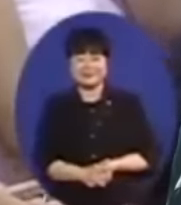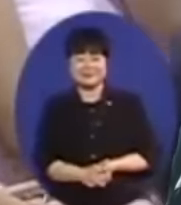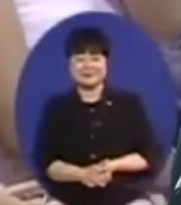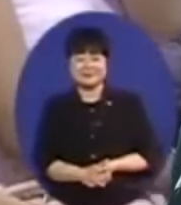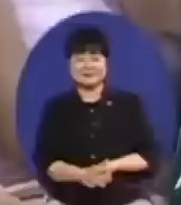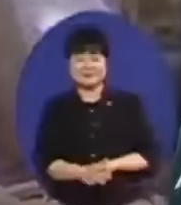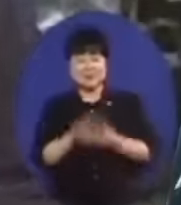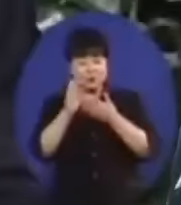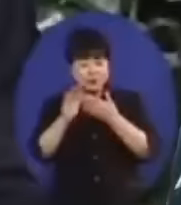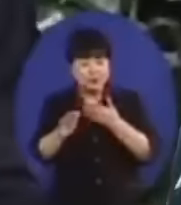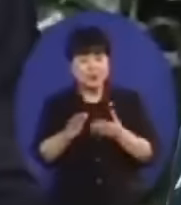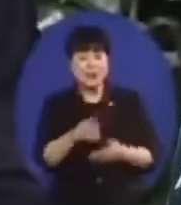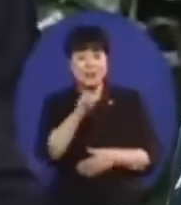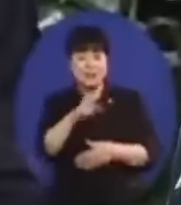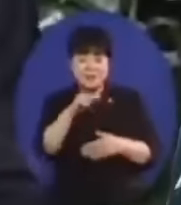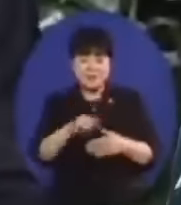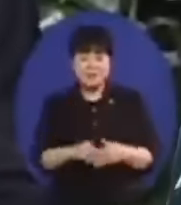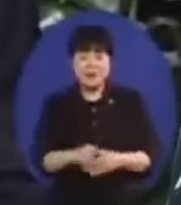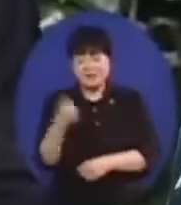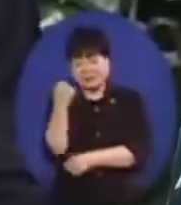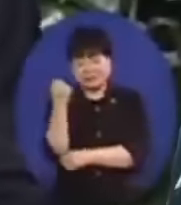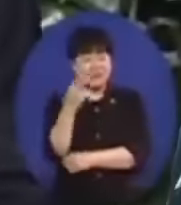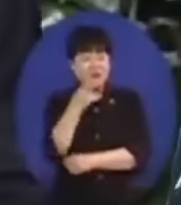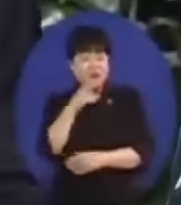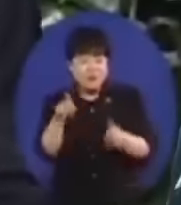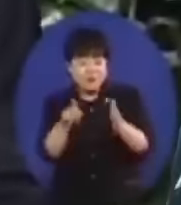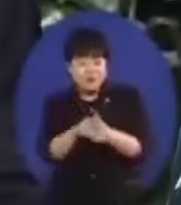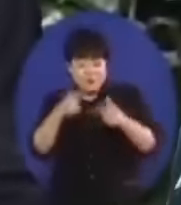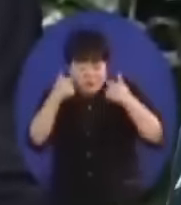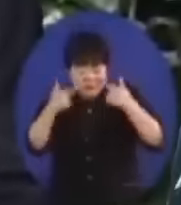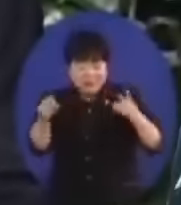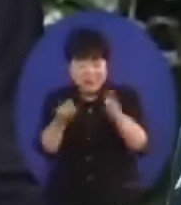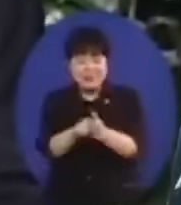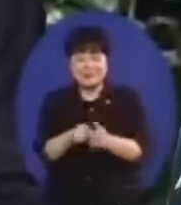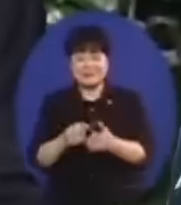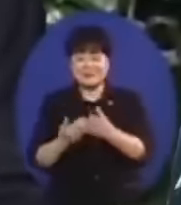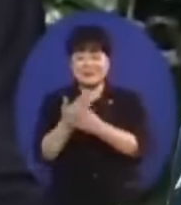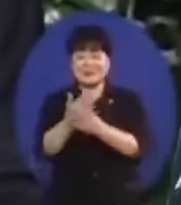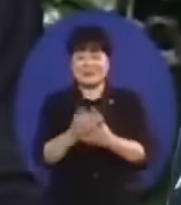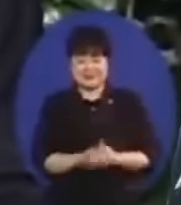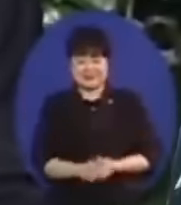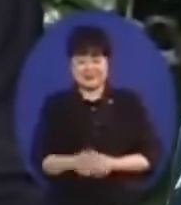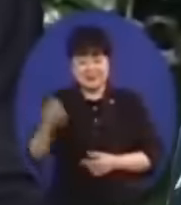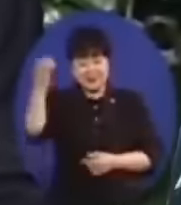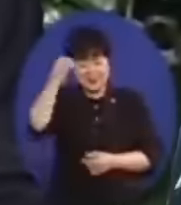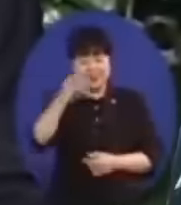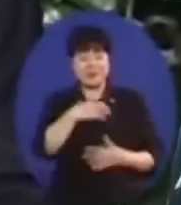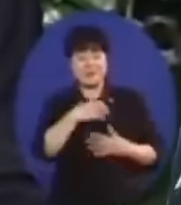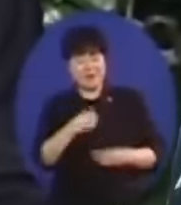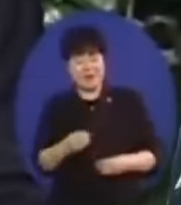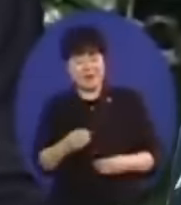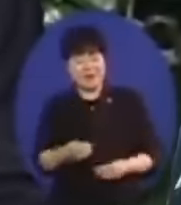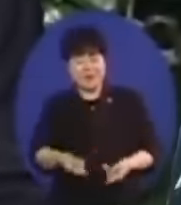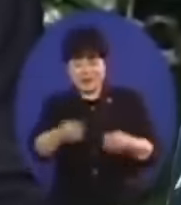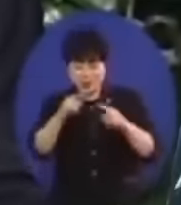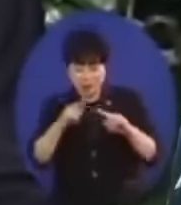아, 그러자 그다음부터는 마음에 흔들리지 않은 믿음이 들어왔습니다. 영혼에 평안이